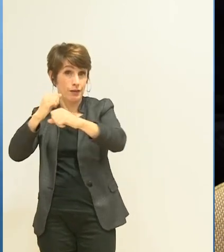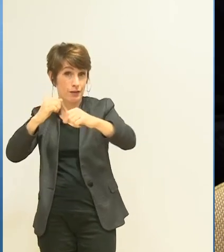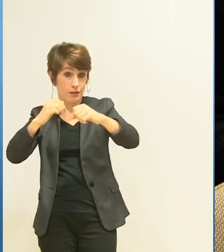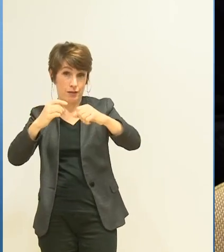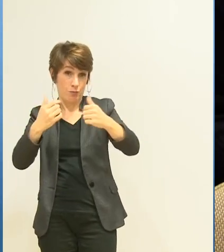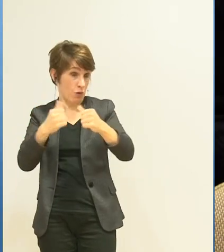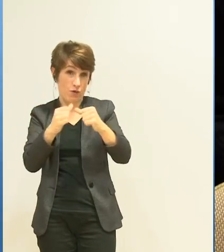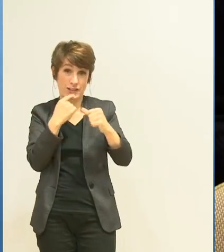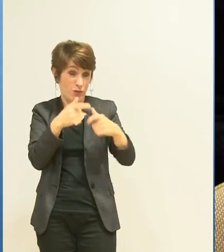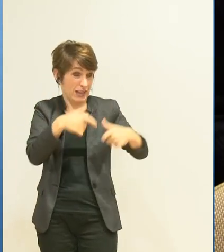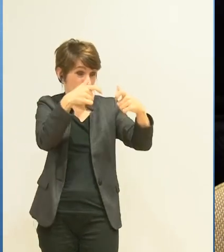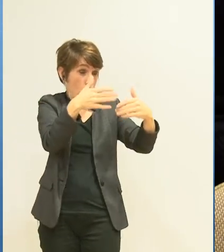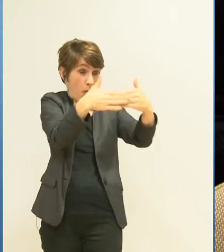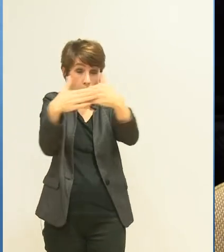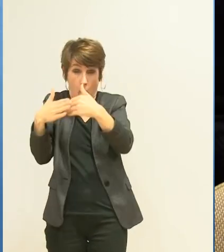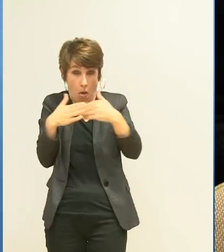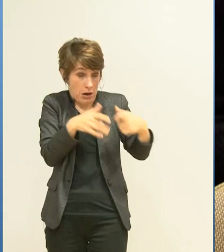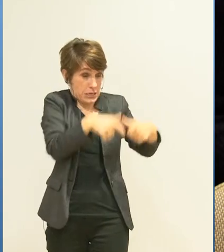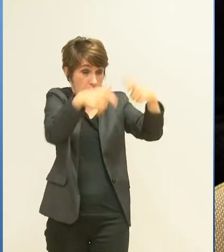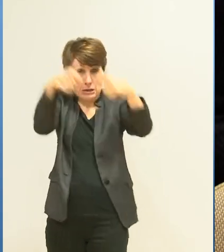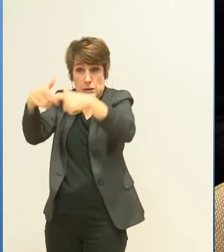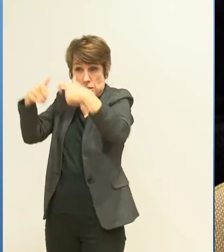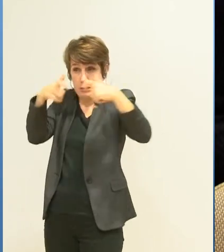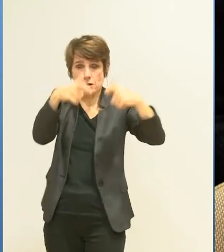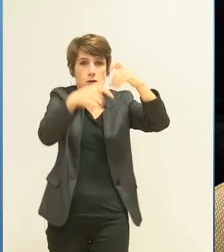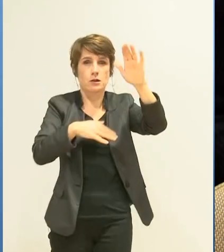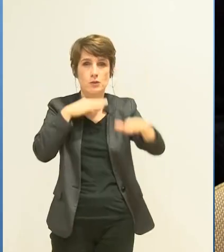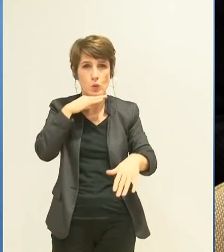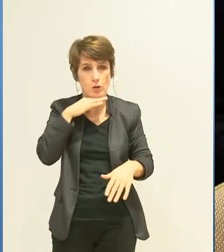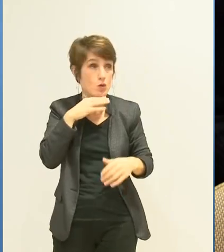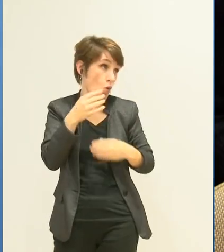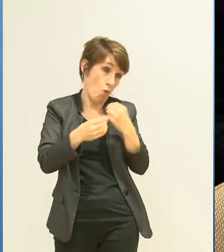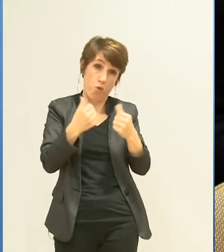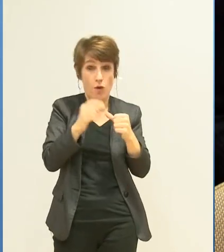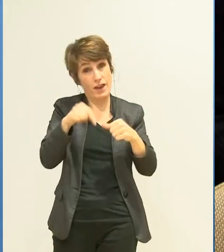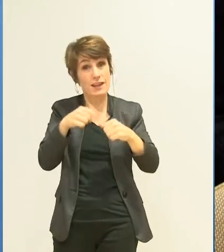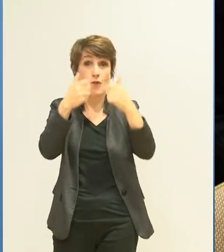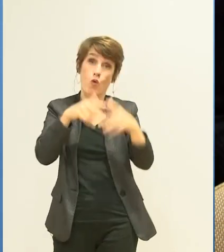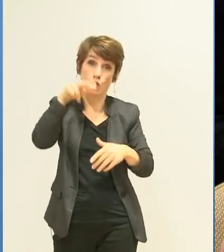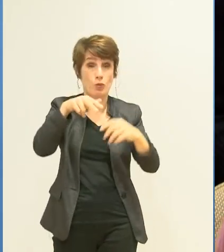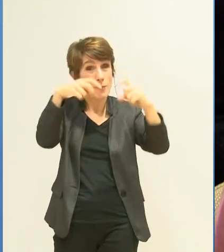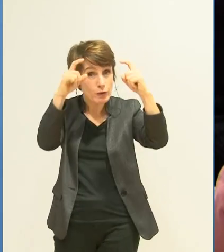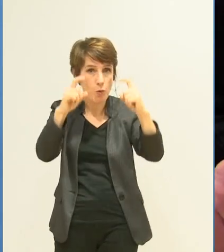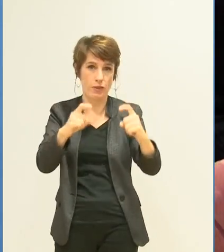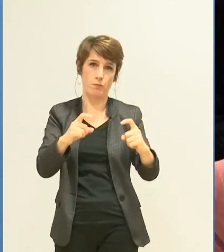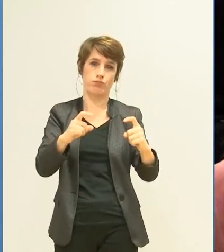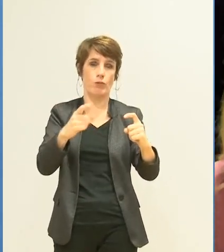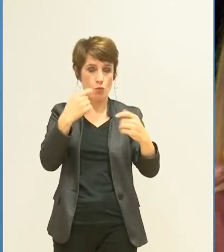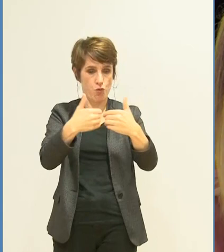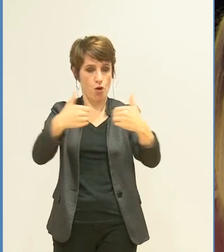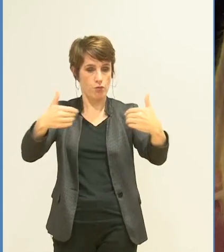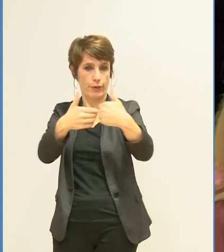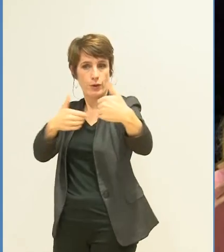densifier la solution serait de revoir à la baisse le nombre de logements pour garantir une bonne qualité de vie pour les futurs